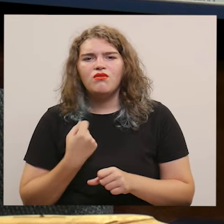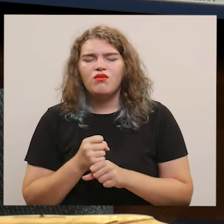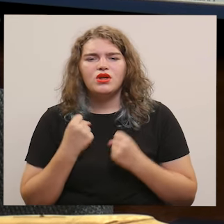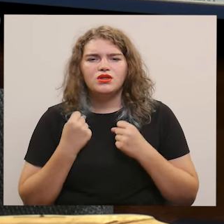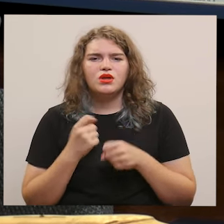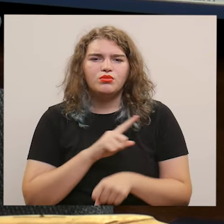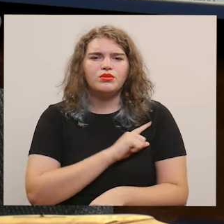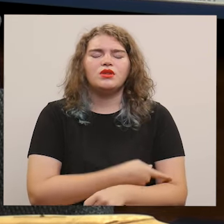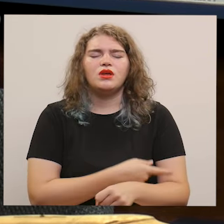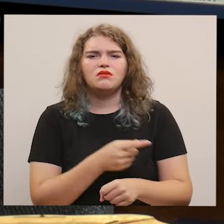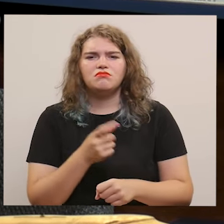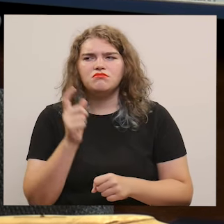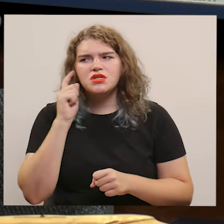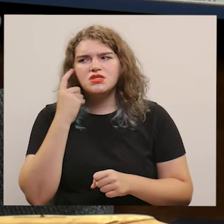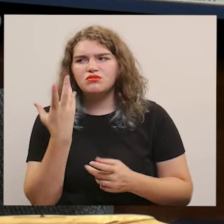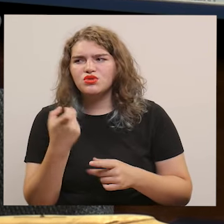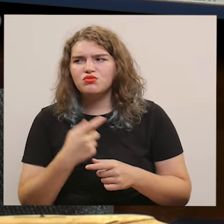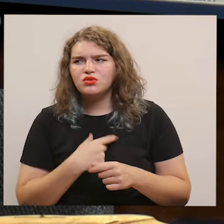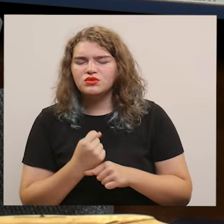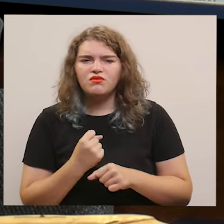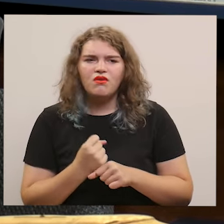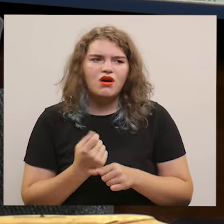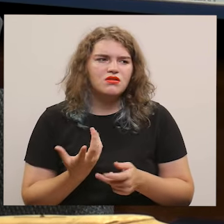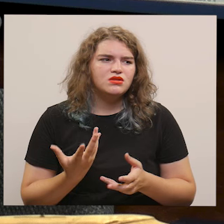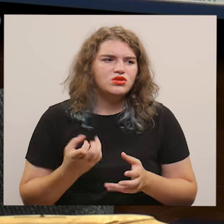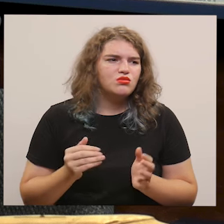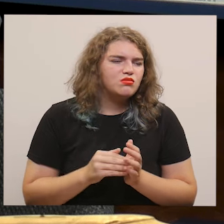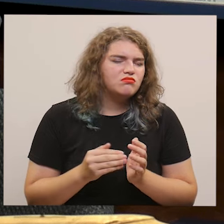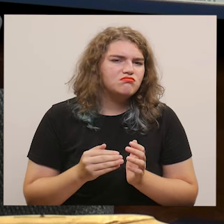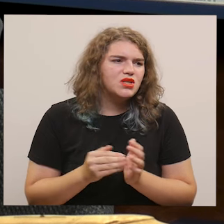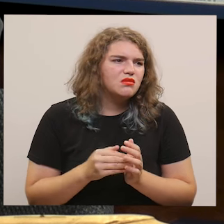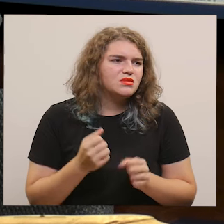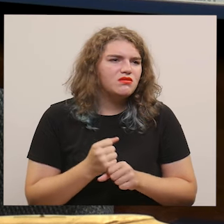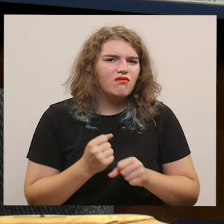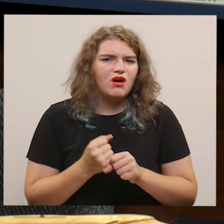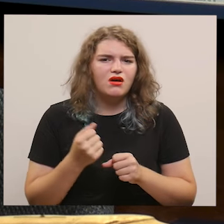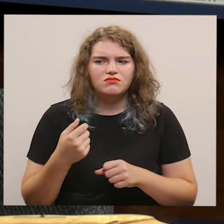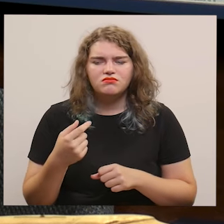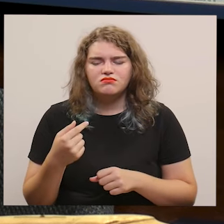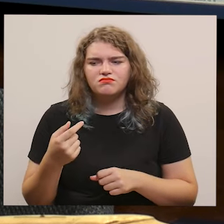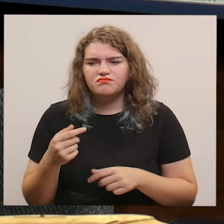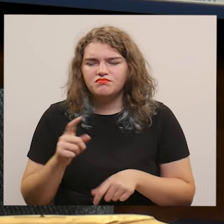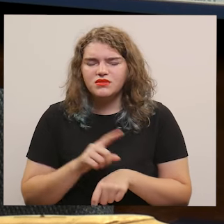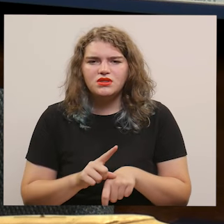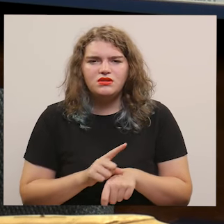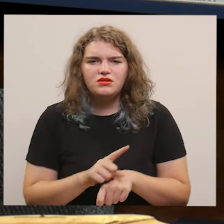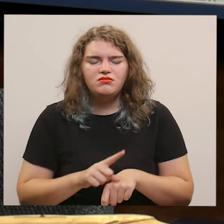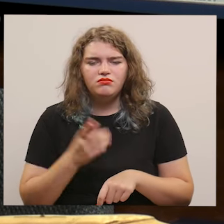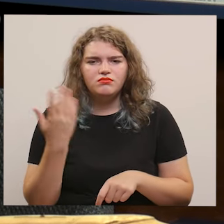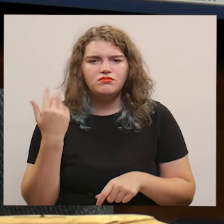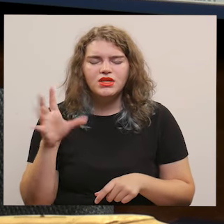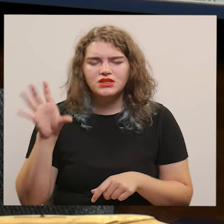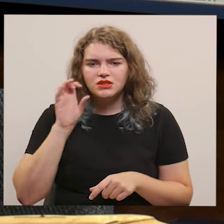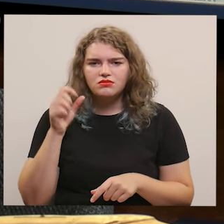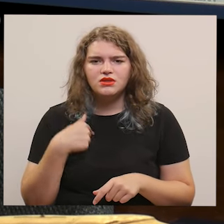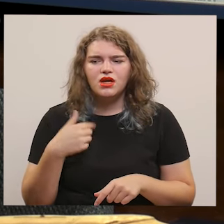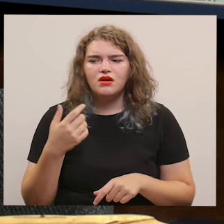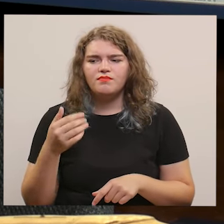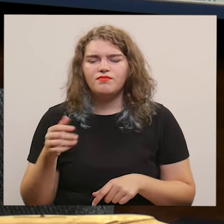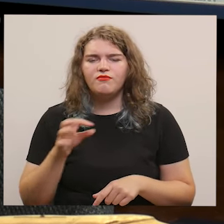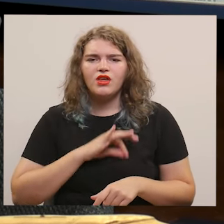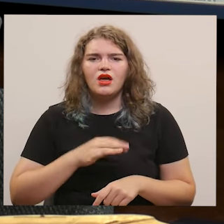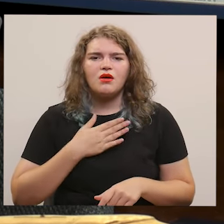puternic. Și atunci mă gândeam ce pot să fac atunci, ce pot să fac în momentele respective. Și mi-aduc aminte, era fiica mea